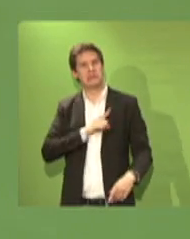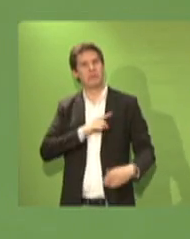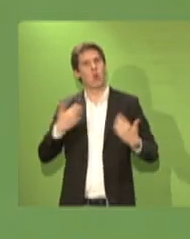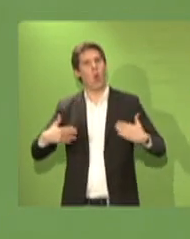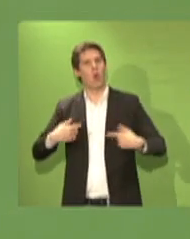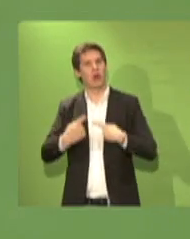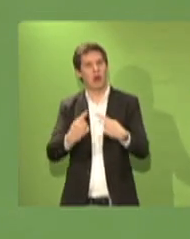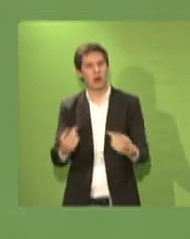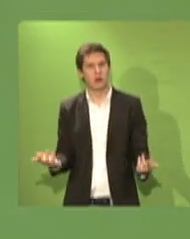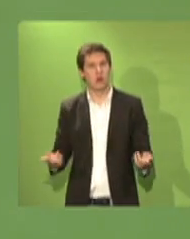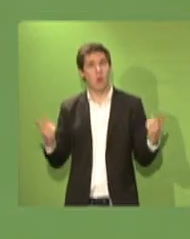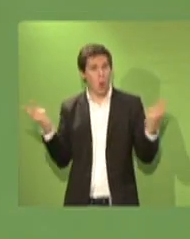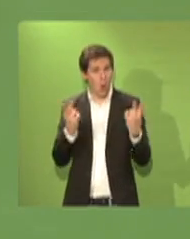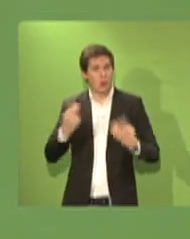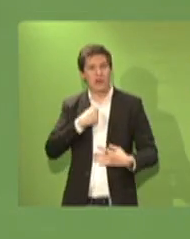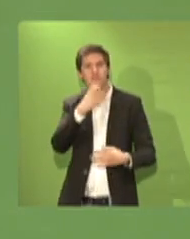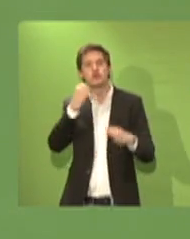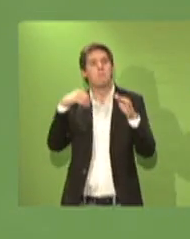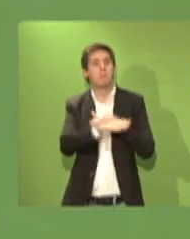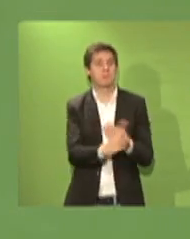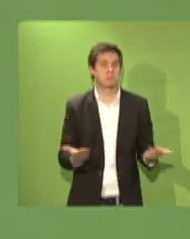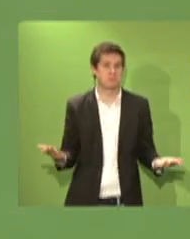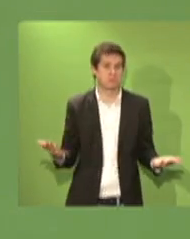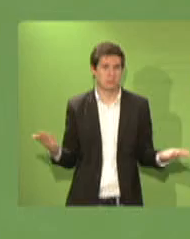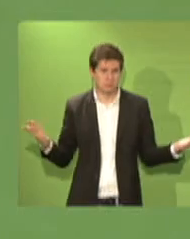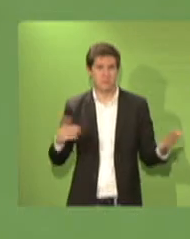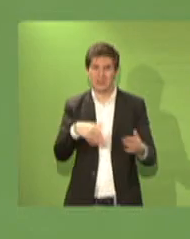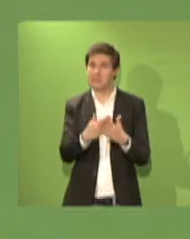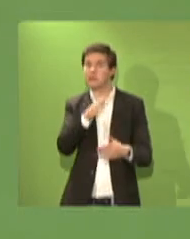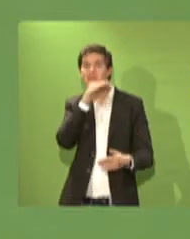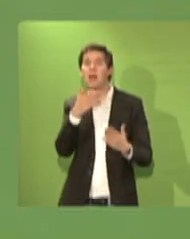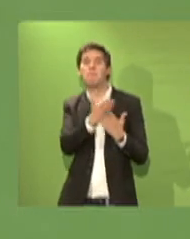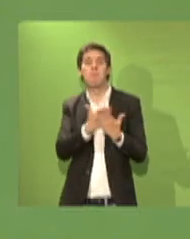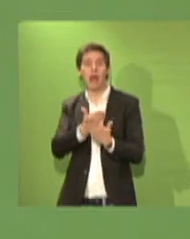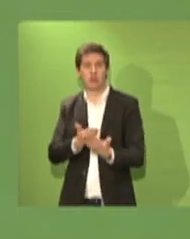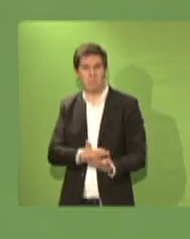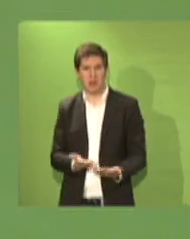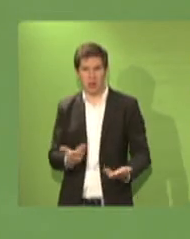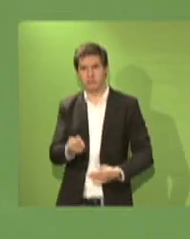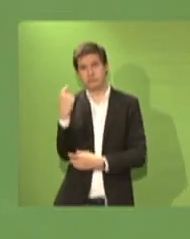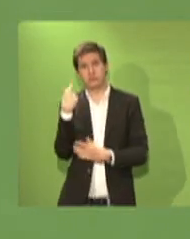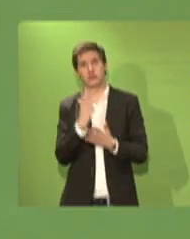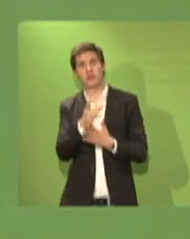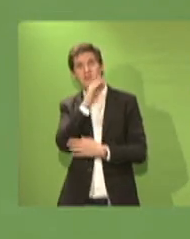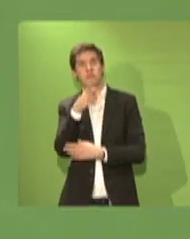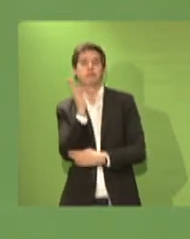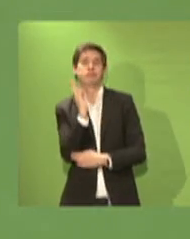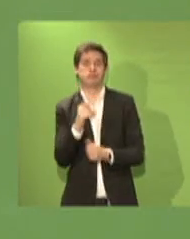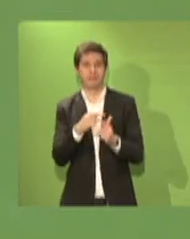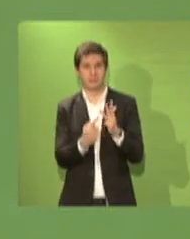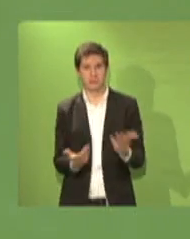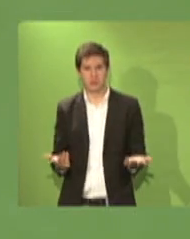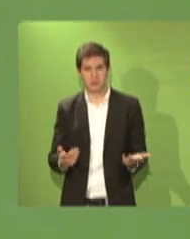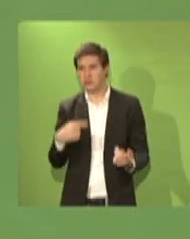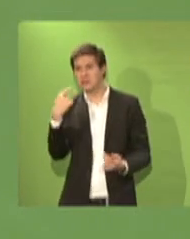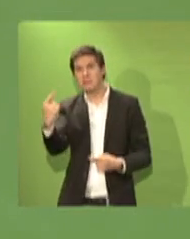Oder möchte ich nicht vielleicht lieber ganz schnell weg? Wir haben viele Beispiele gehört in den letzten Tagen von Leuten, die jetzt